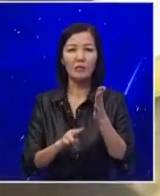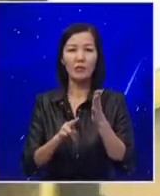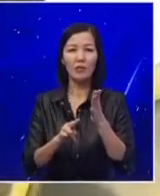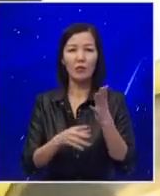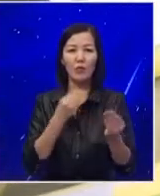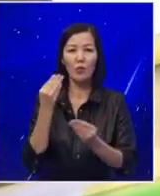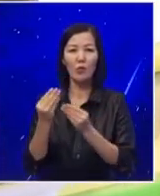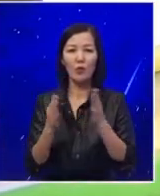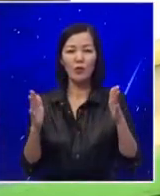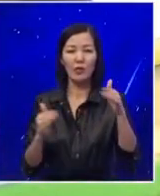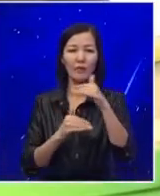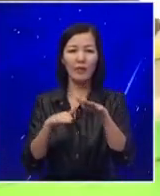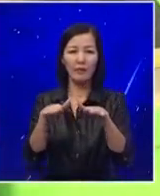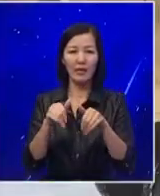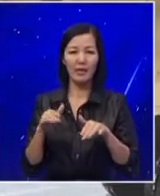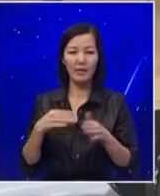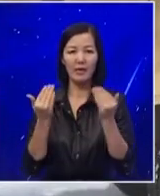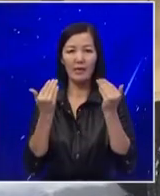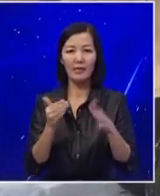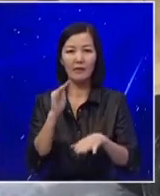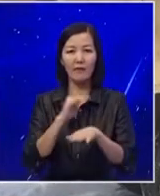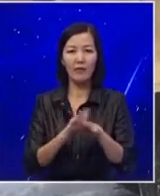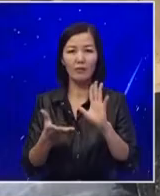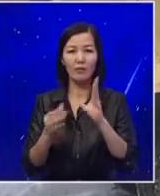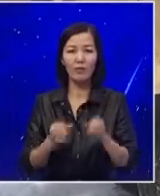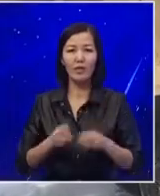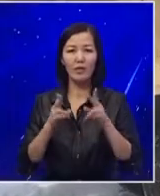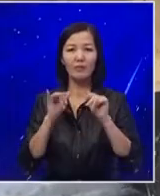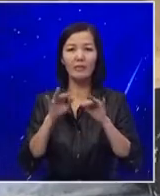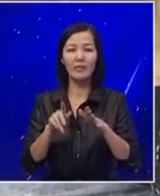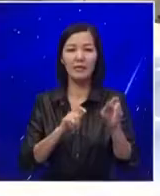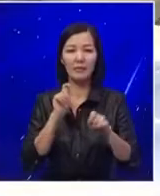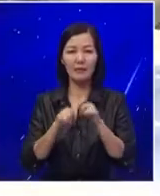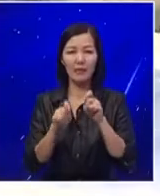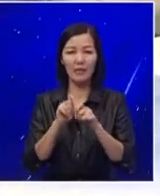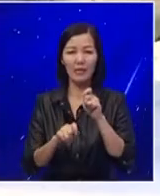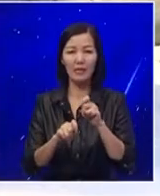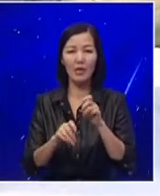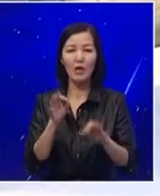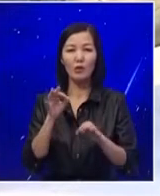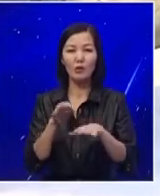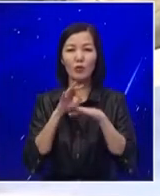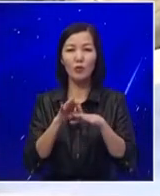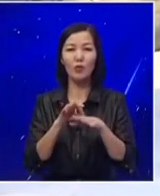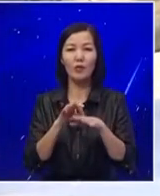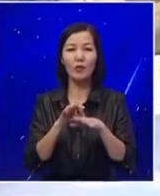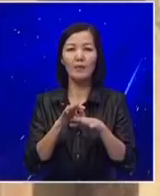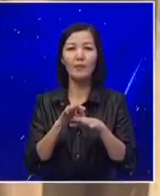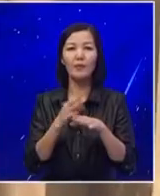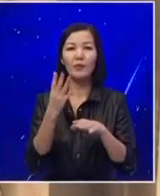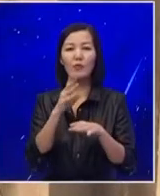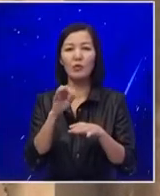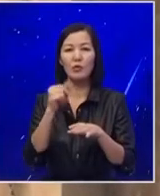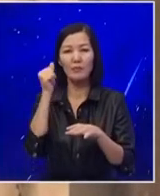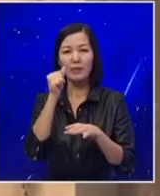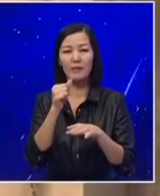70-ке жуық ойын жабдығы тәркіленді. Қазір аталған деректер бойынша қылмыстық іс қозғалды, сот өтті. Құзырлы мекеме мамандары 4